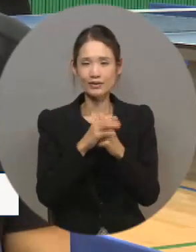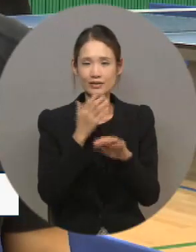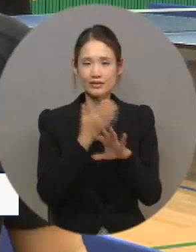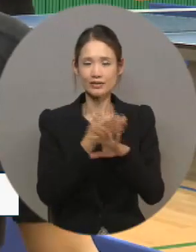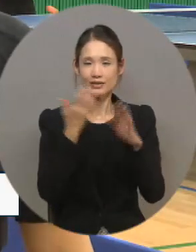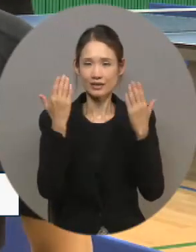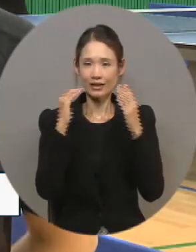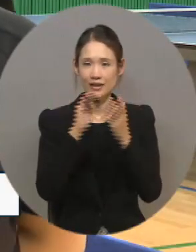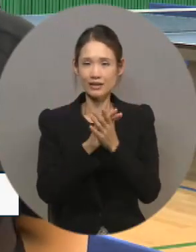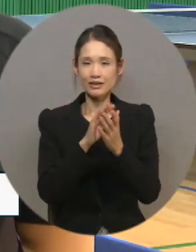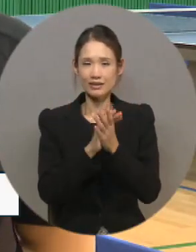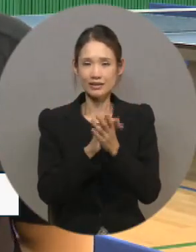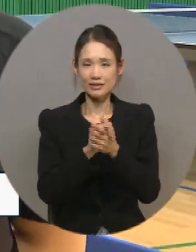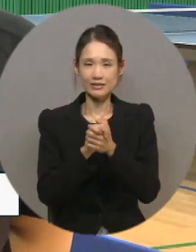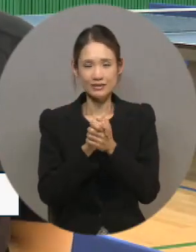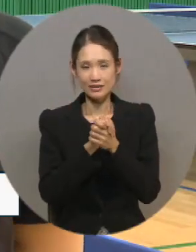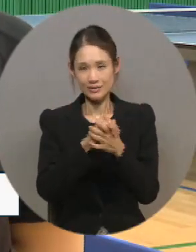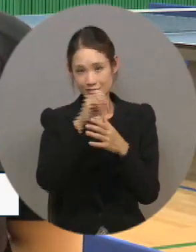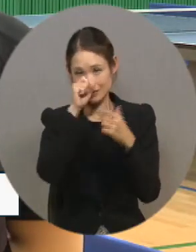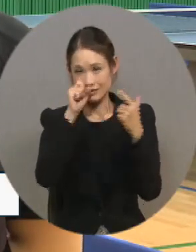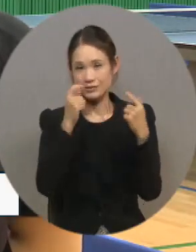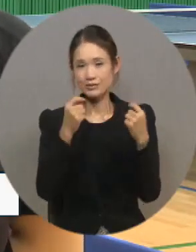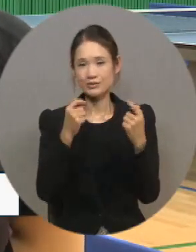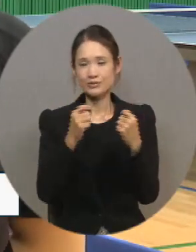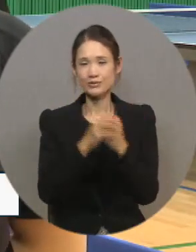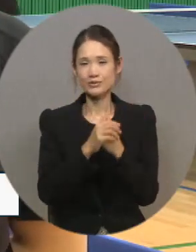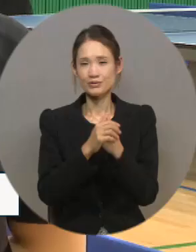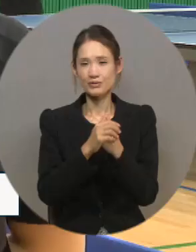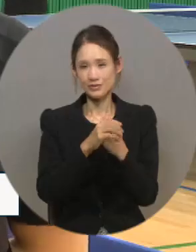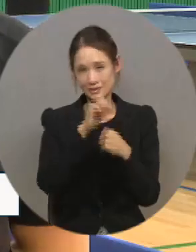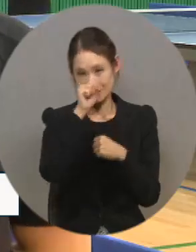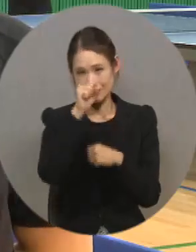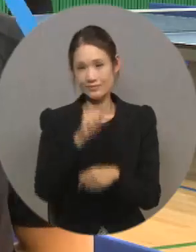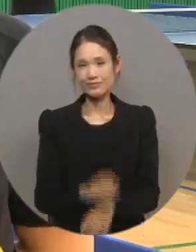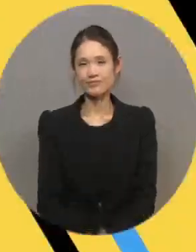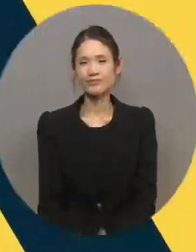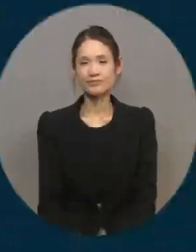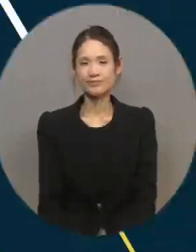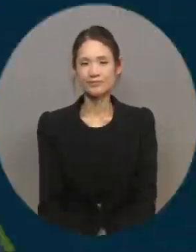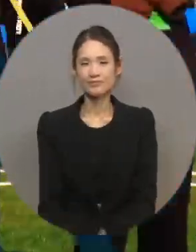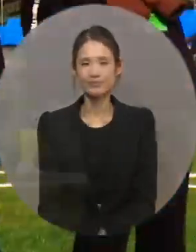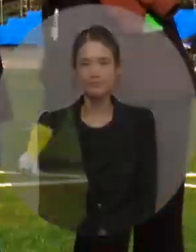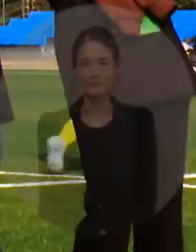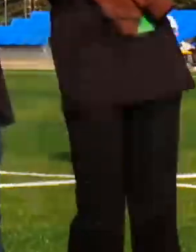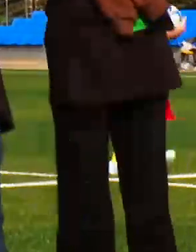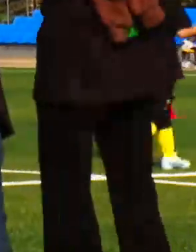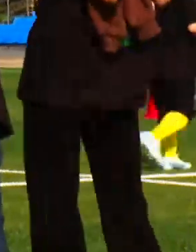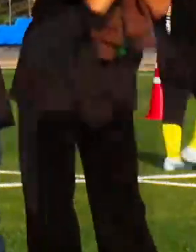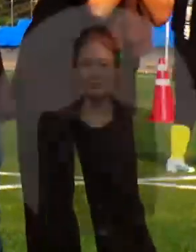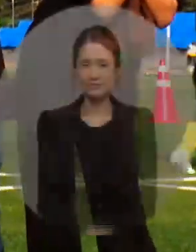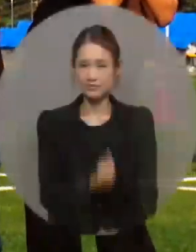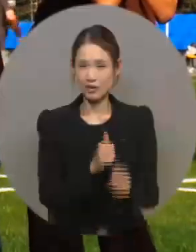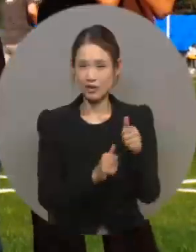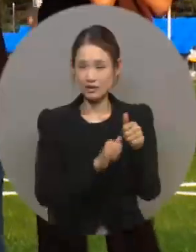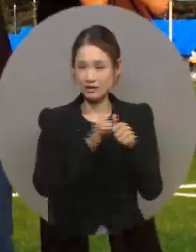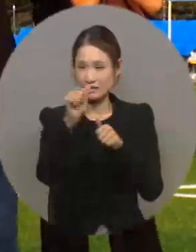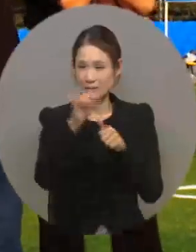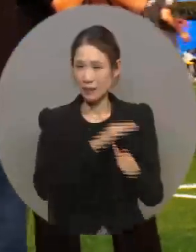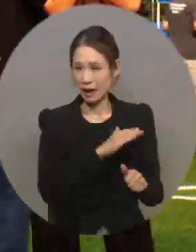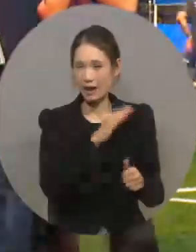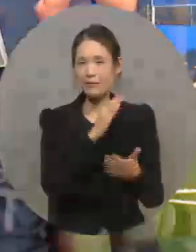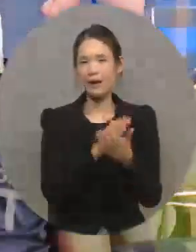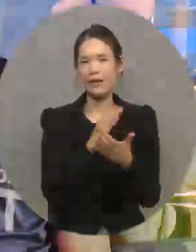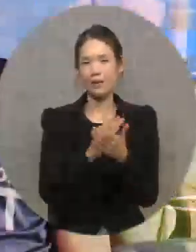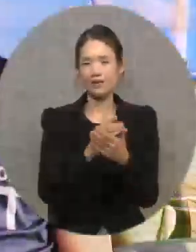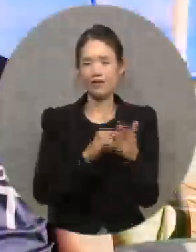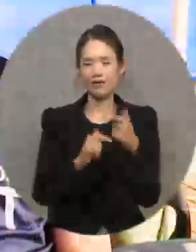학교의 친구들이랑 사이도 좋아질 것 같아서 좋습니다. 경기의 승패보다 더 진한 우정을